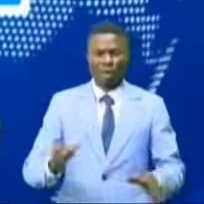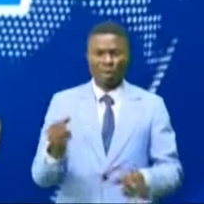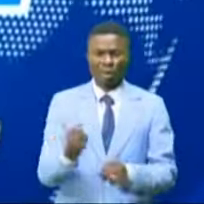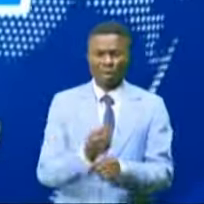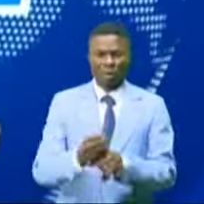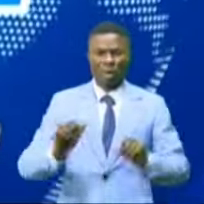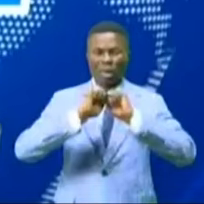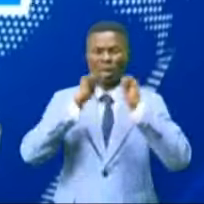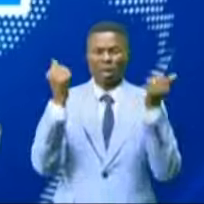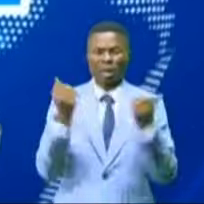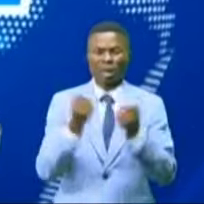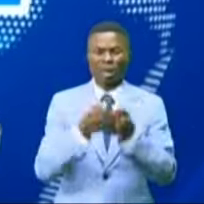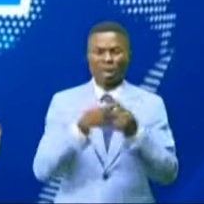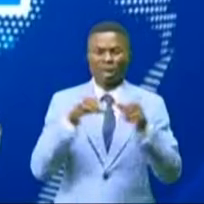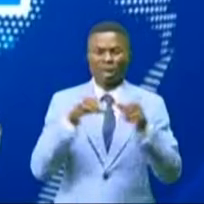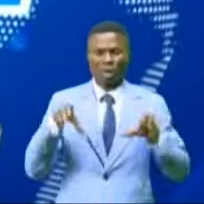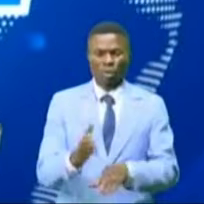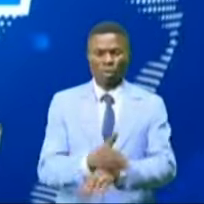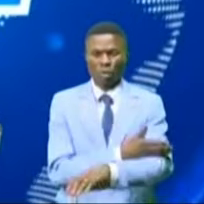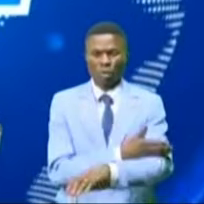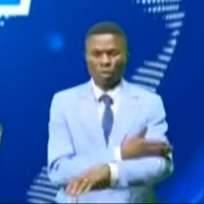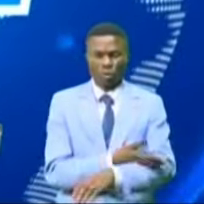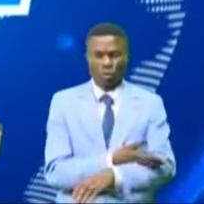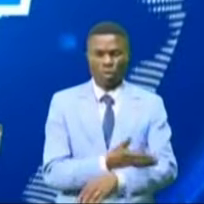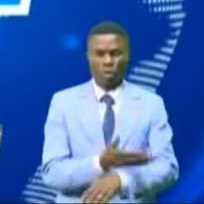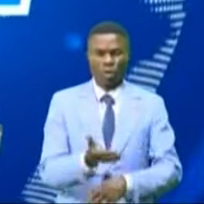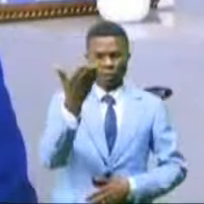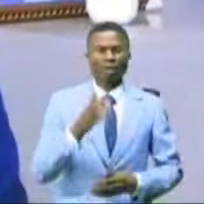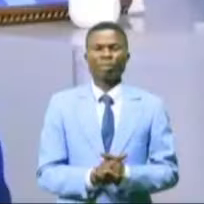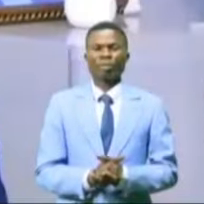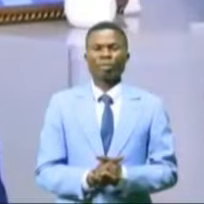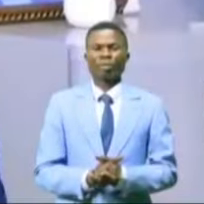par l'association Congo Émergence Plus. Propage.